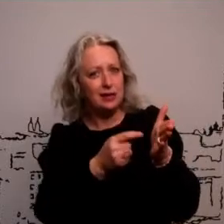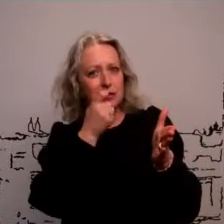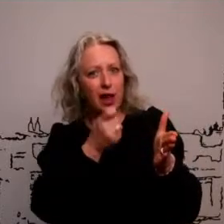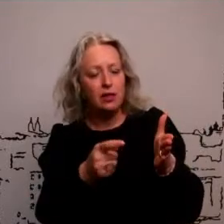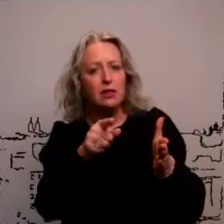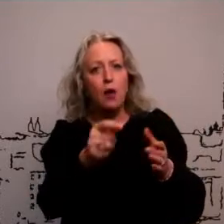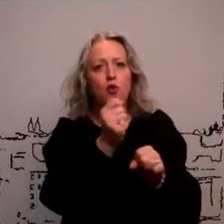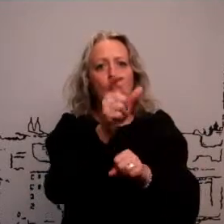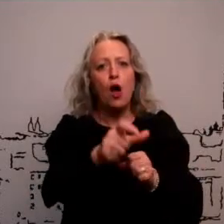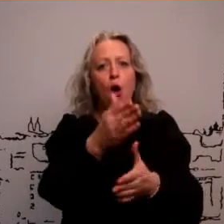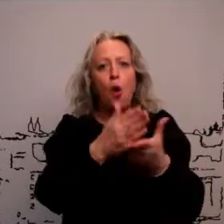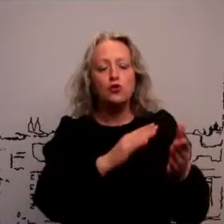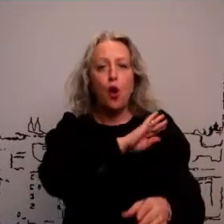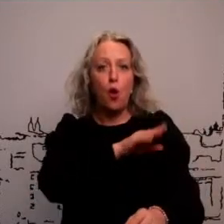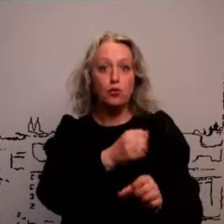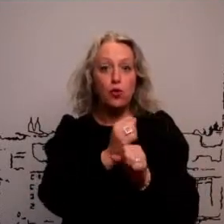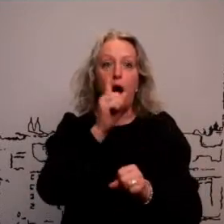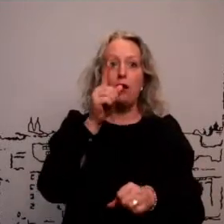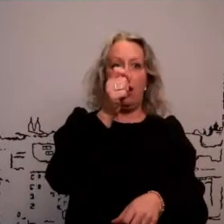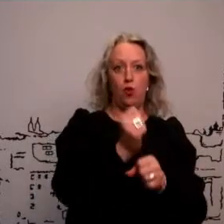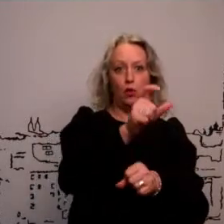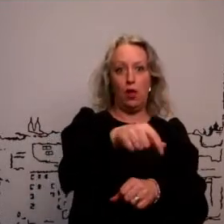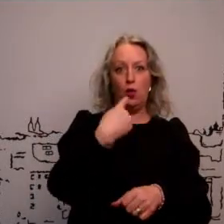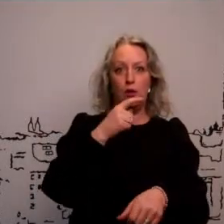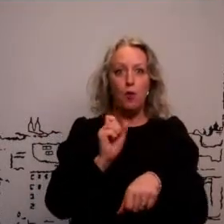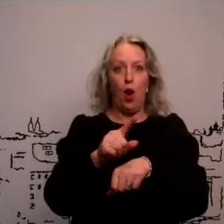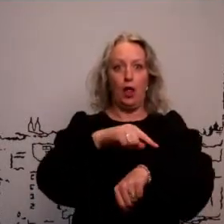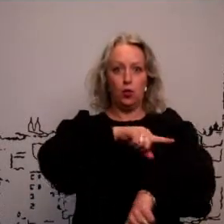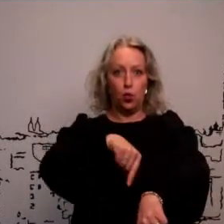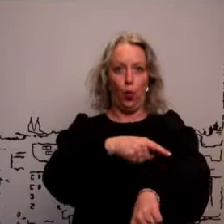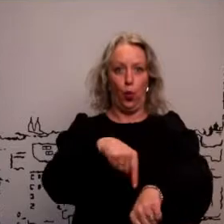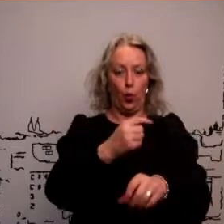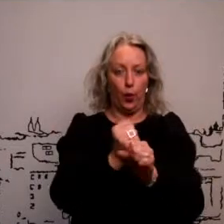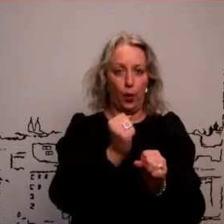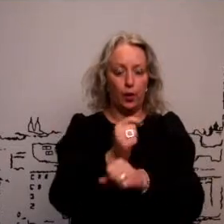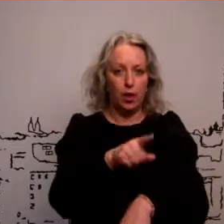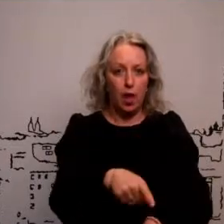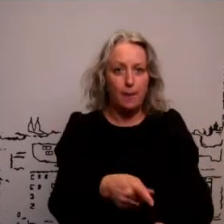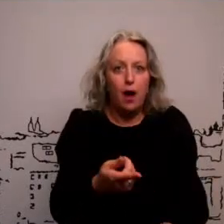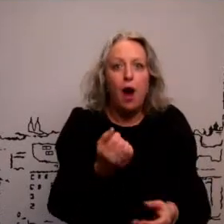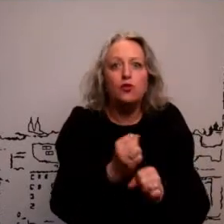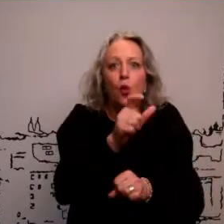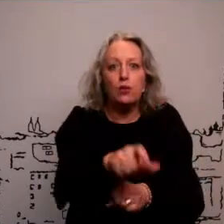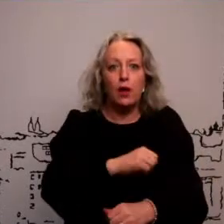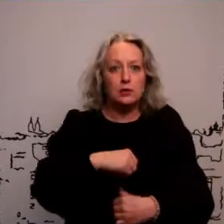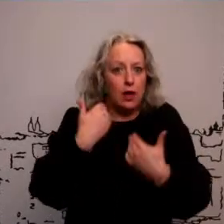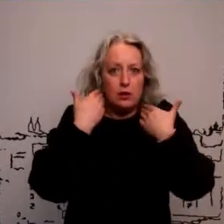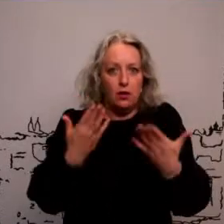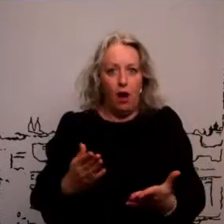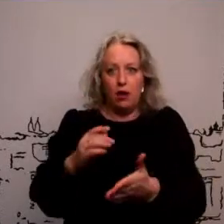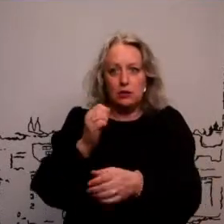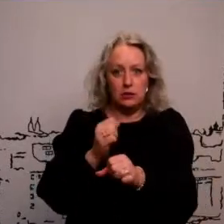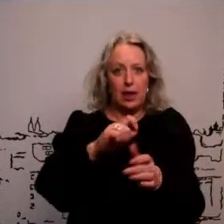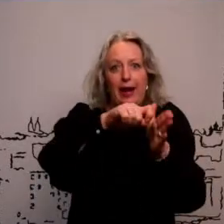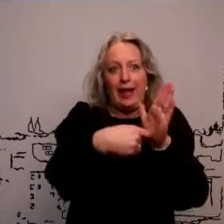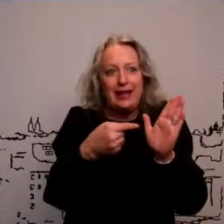tööl, aga töötaja ütleb, et ta teeb näed ületunde oppis. Et aga töötaja ise võib-olla ei teagi, mis seal registris on, et siin